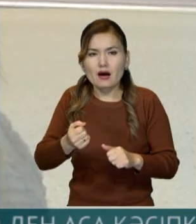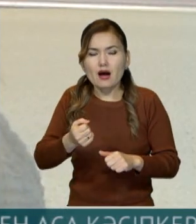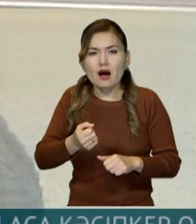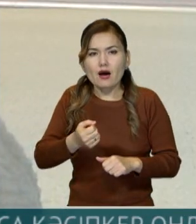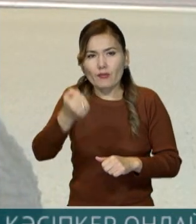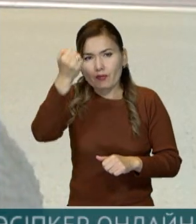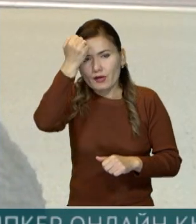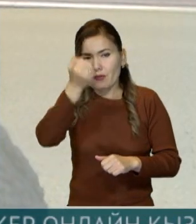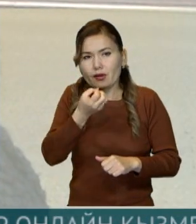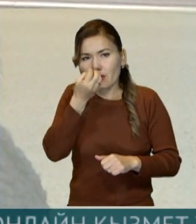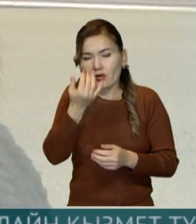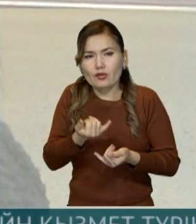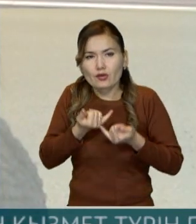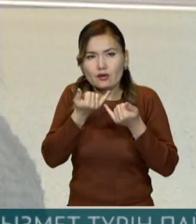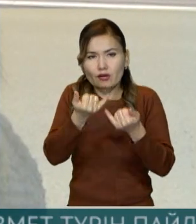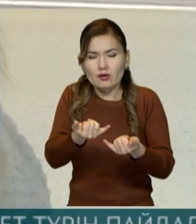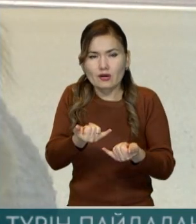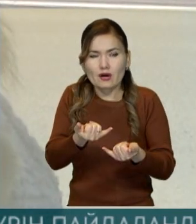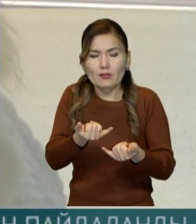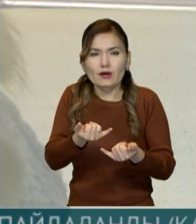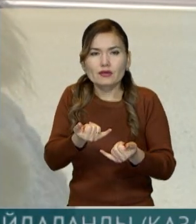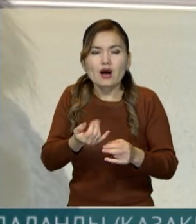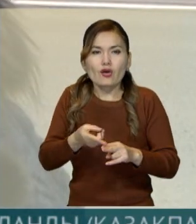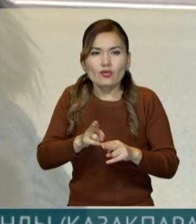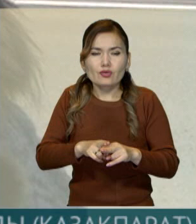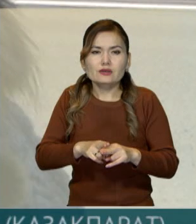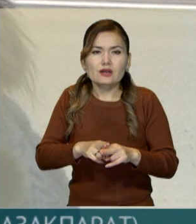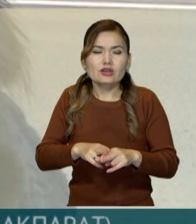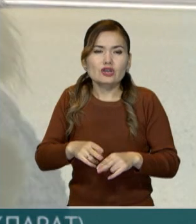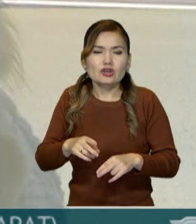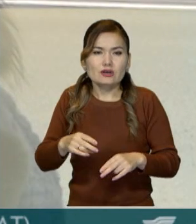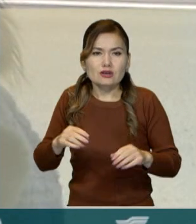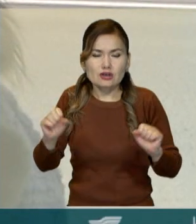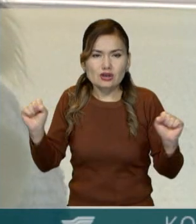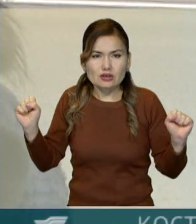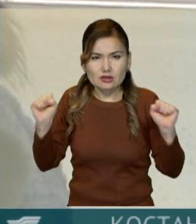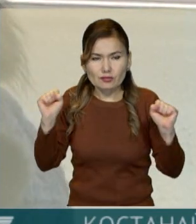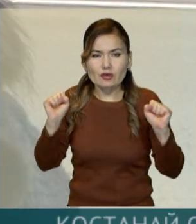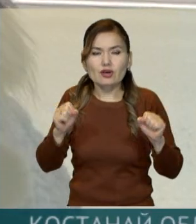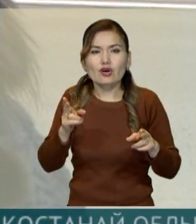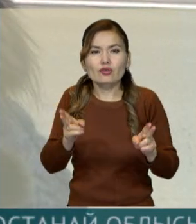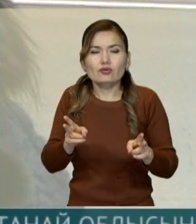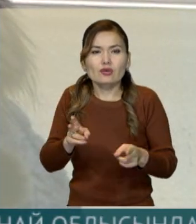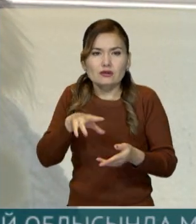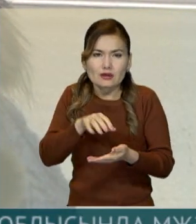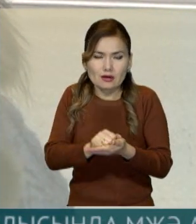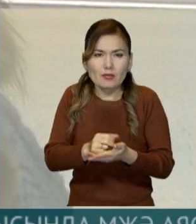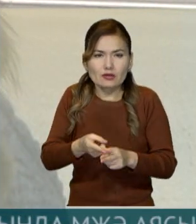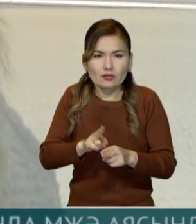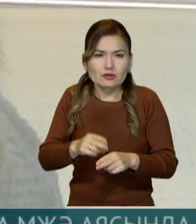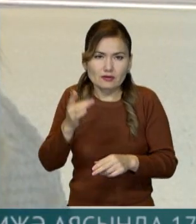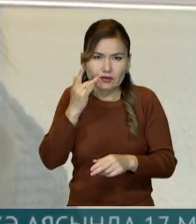жас жеңімпаздарымыз, жаңа спортқа келген балаларымыз бұл жерге келіп тағзым етіп тұрады деп өзім